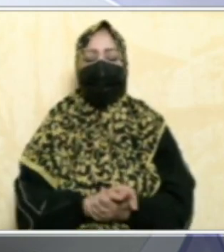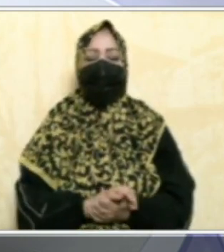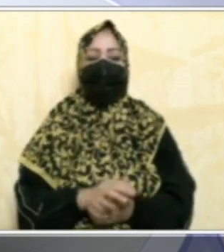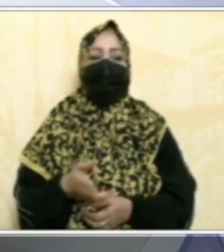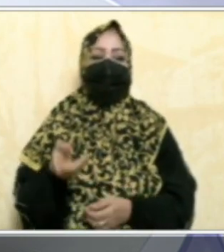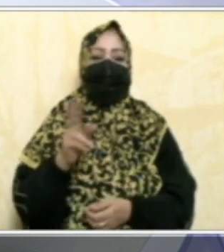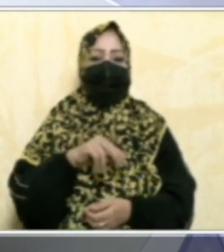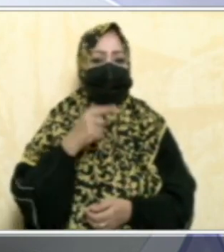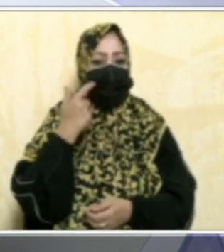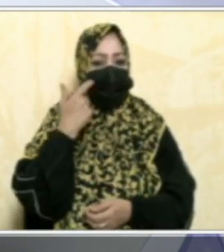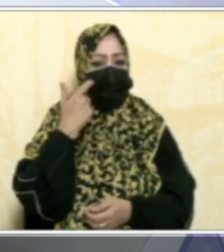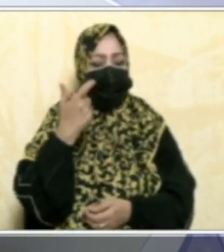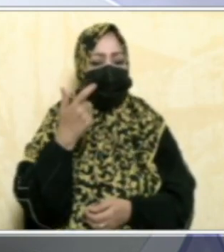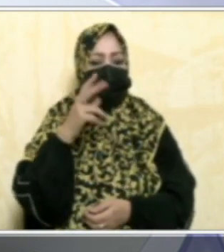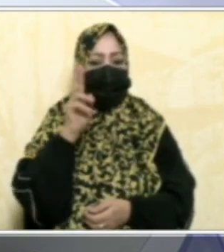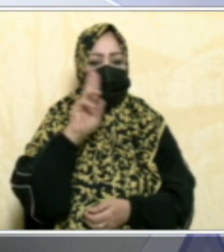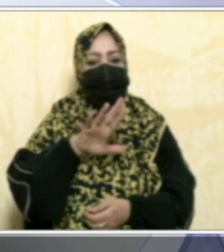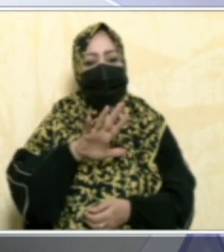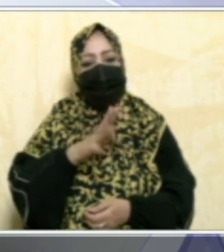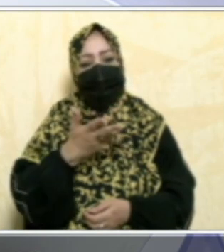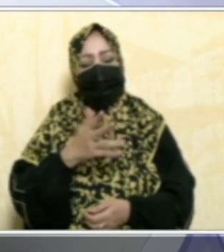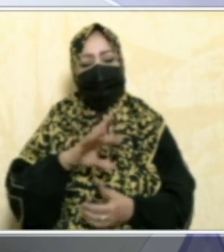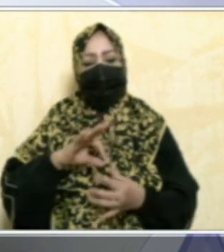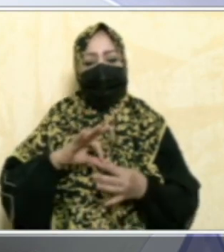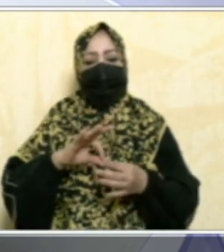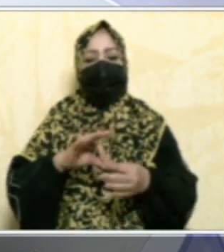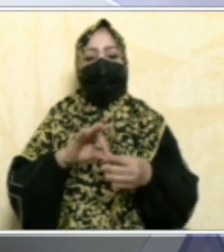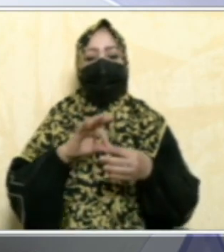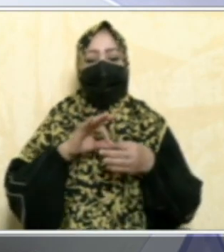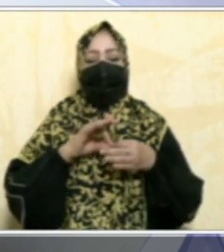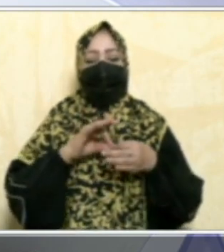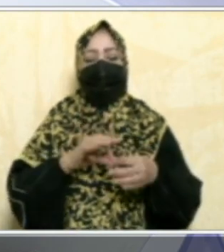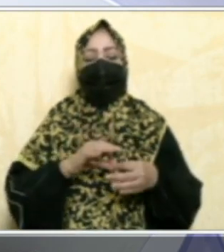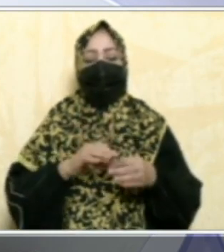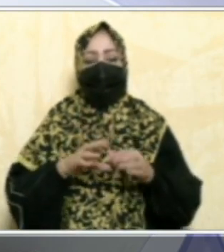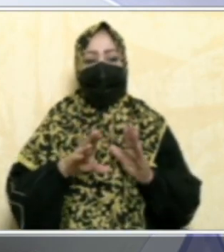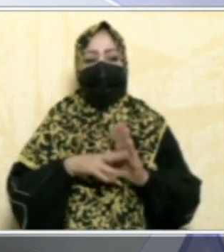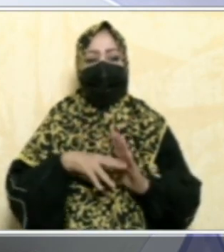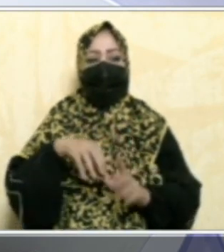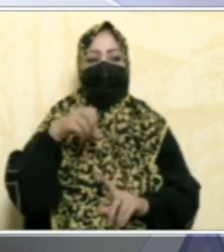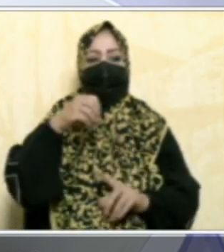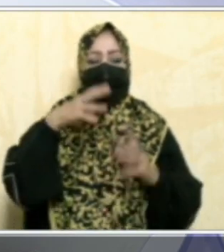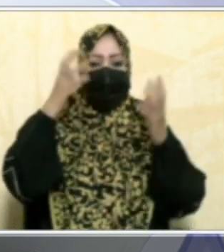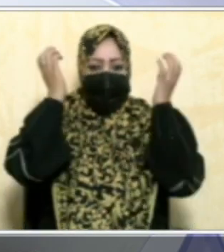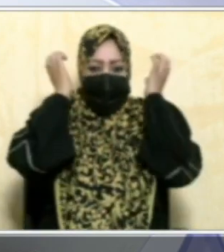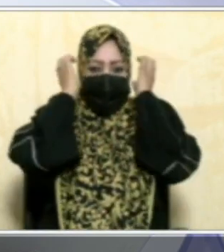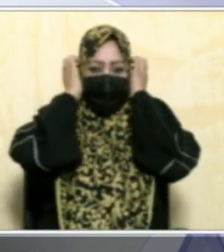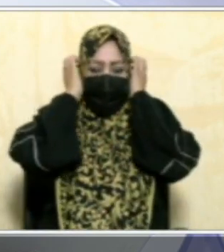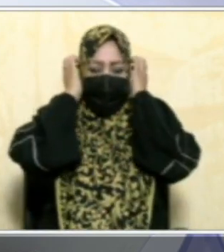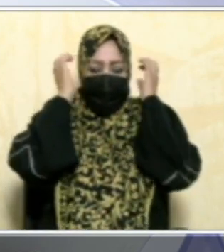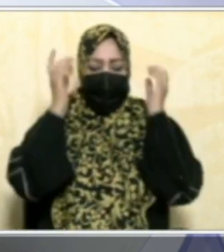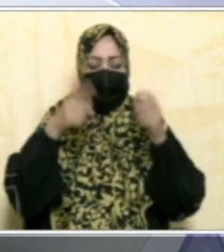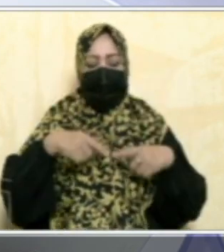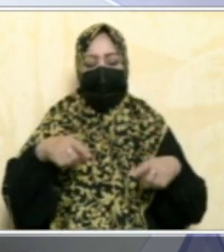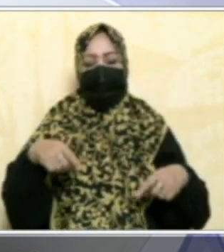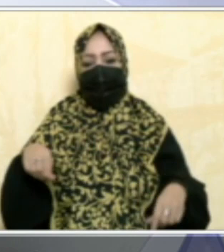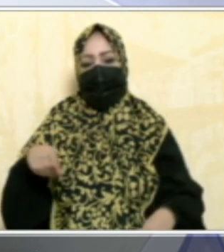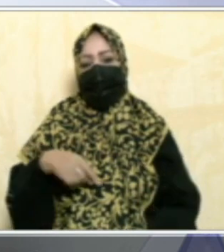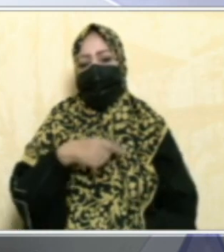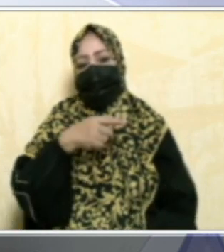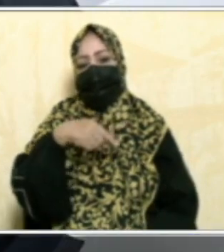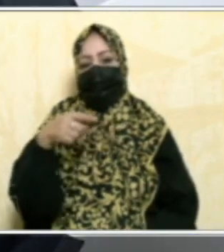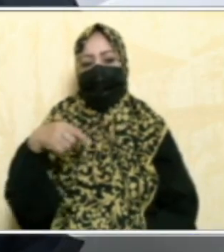متابعة البرنامج عبر أثير راديو دار الإفتاء الليبية على تردد 90.9.